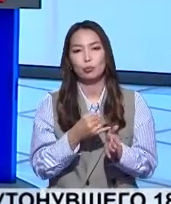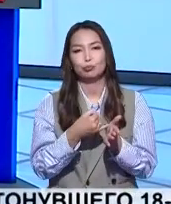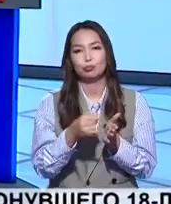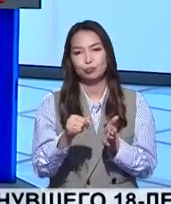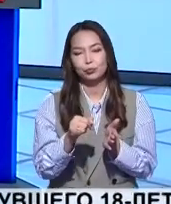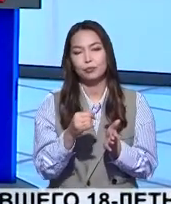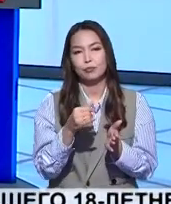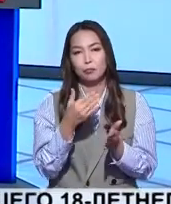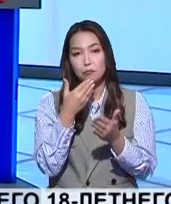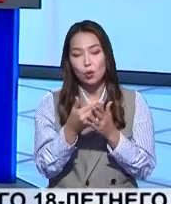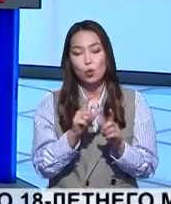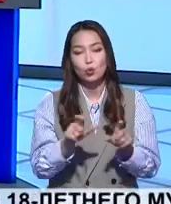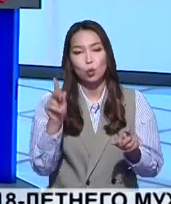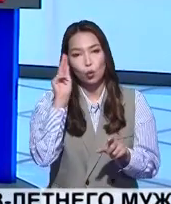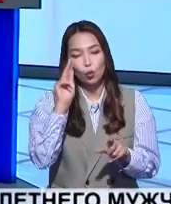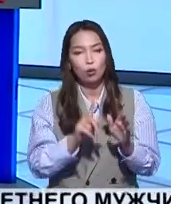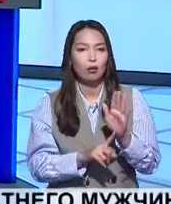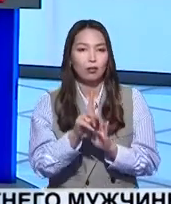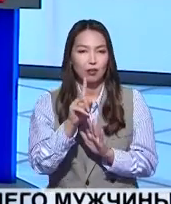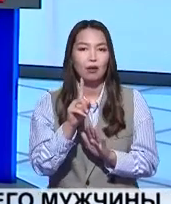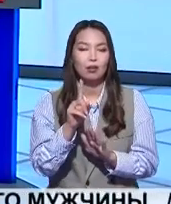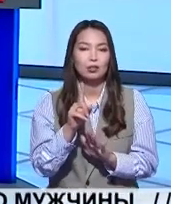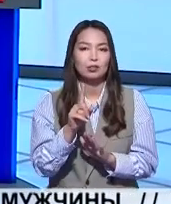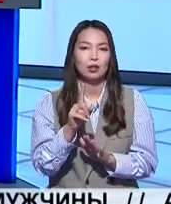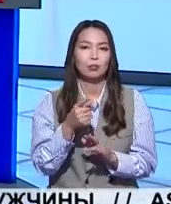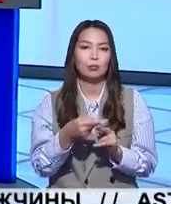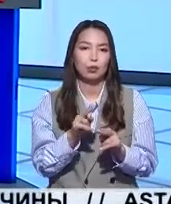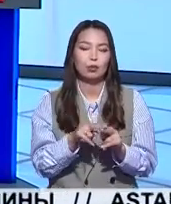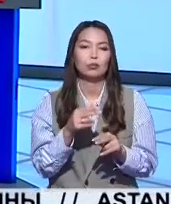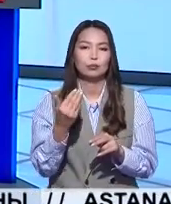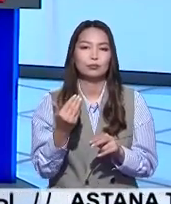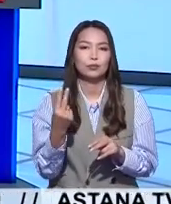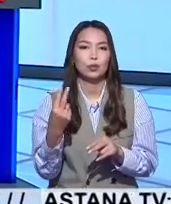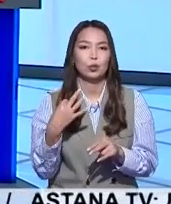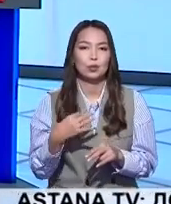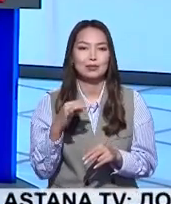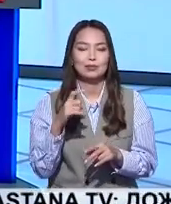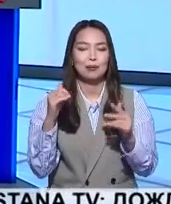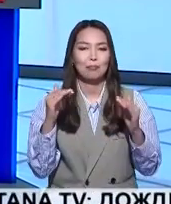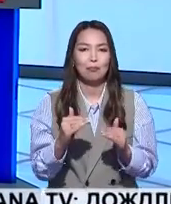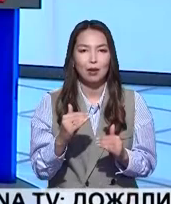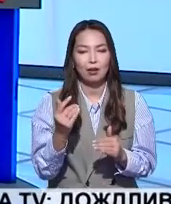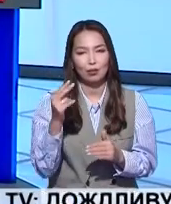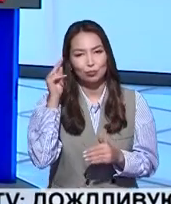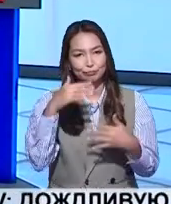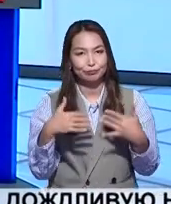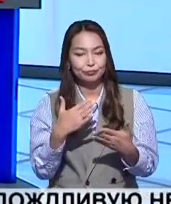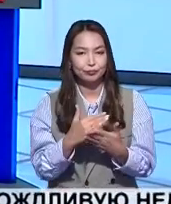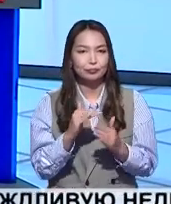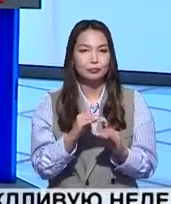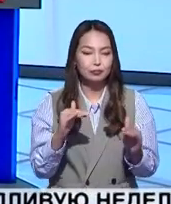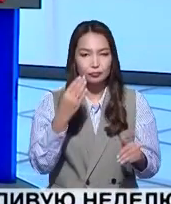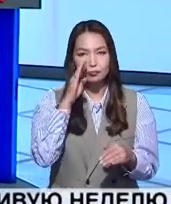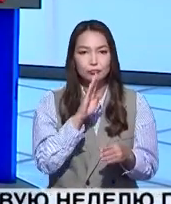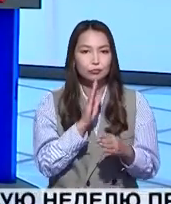началом следующего учебного года. Якобы на второй курс их не перевели из-за низкого уровня знаний. И дети, и родители пребывают в шоке